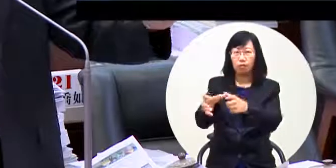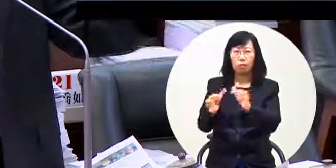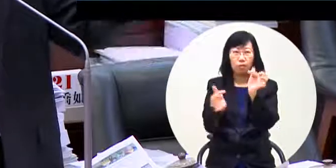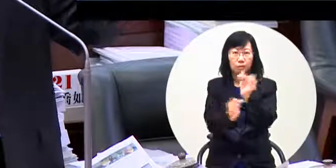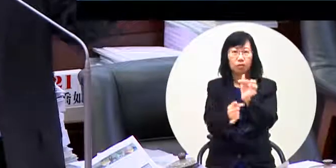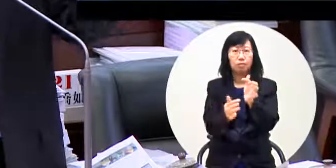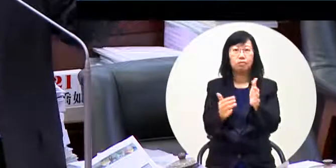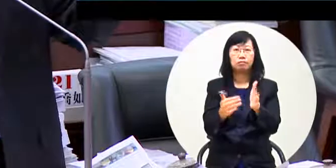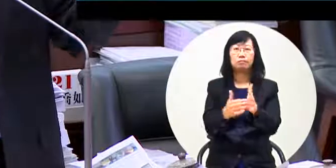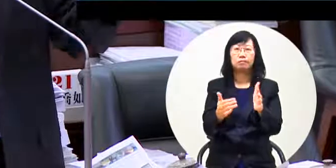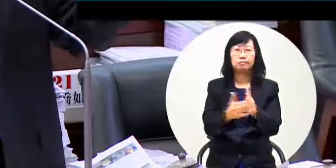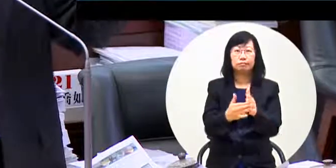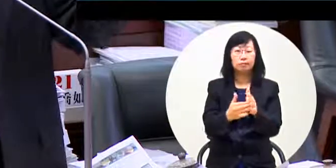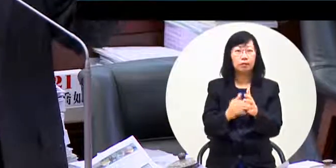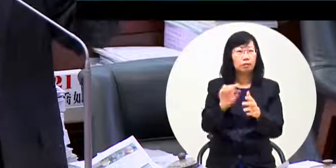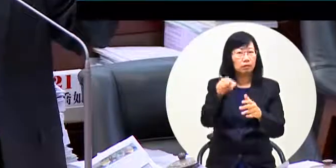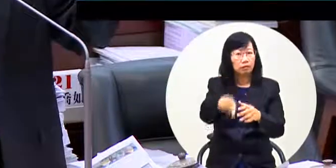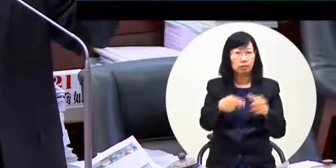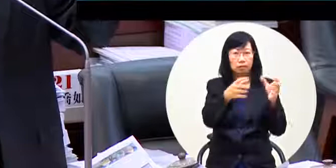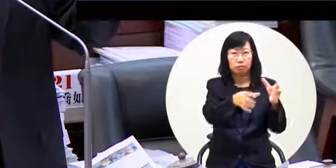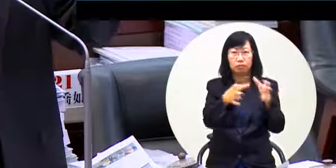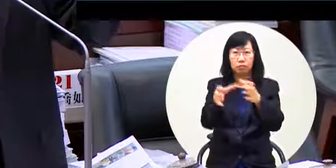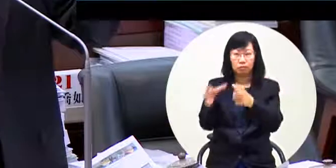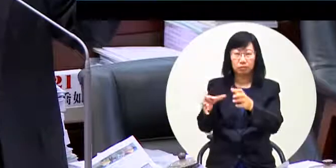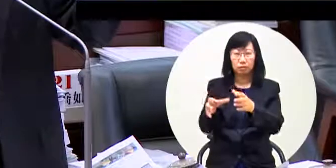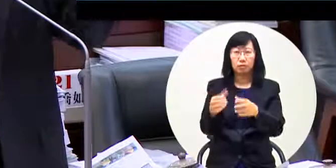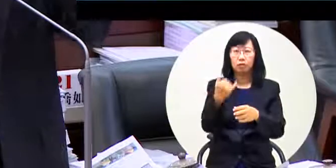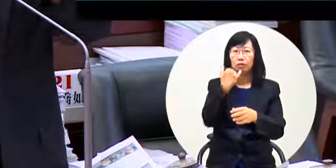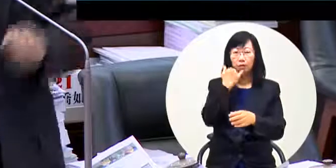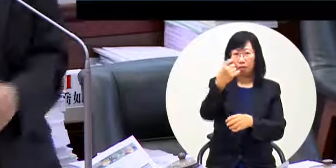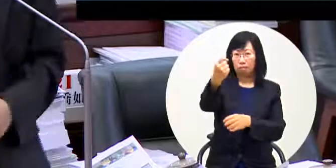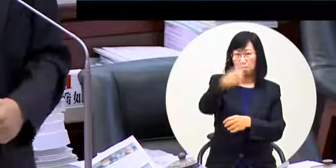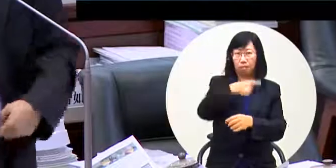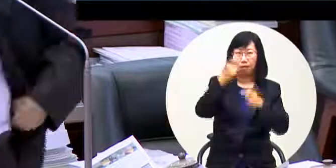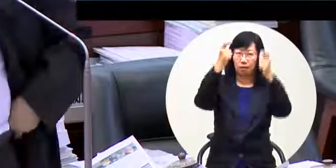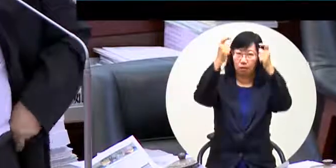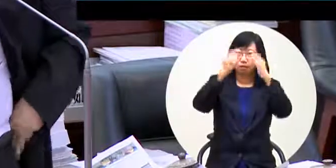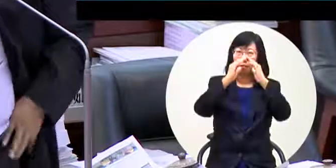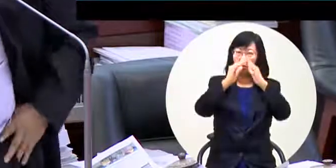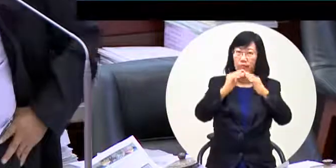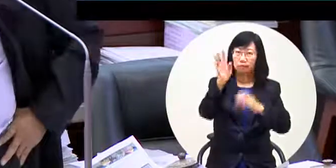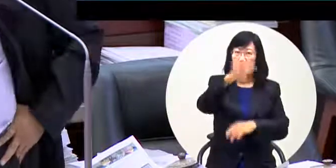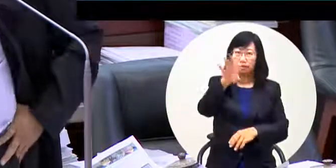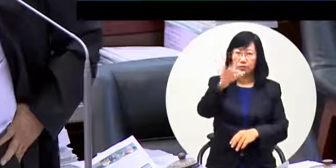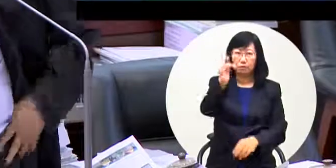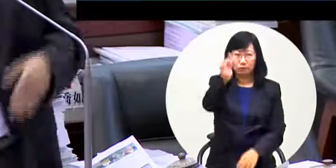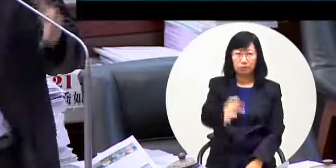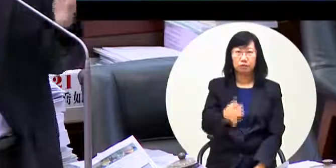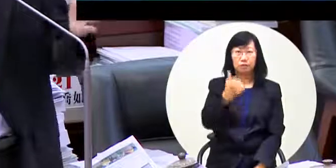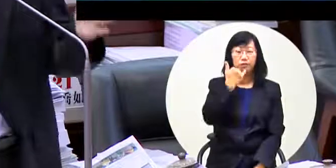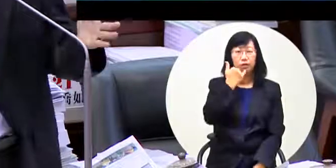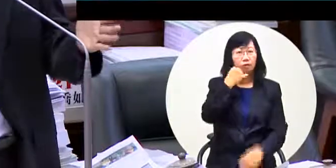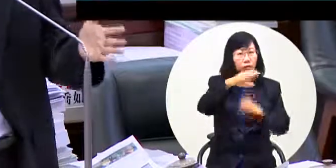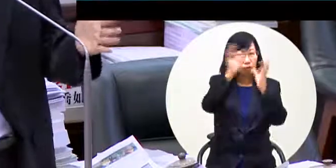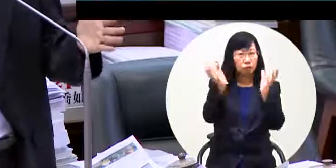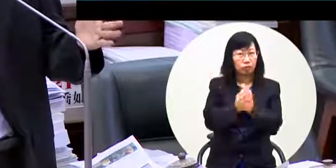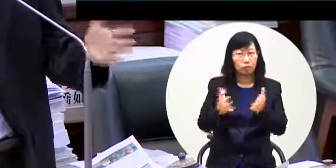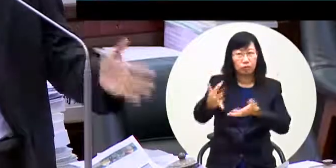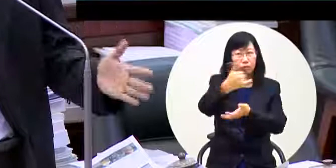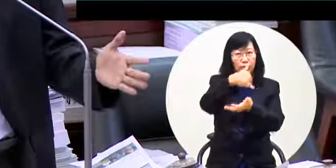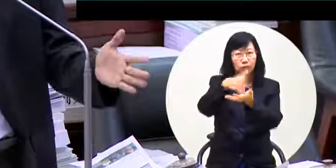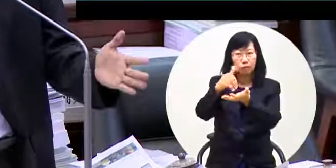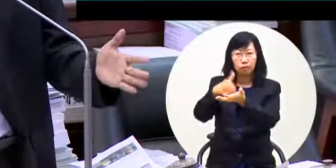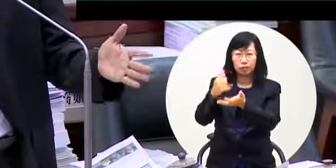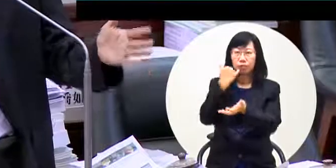么完整的，一个给咱高雄市4000亿合开，统筹分配款。我们从县市合并